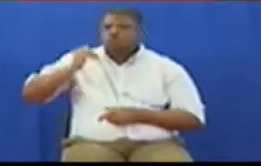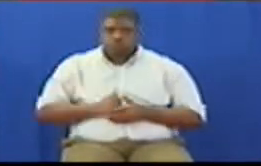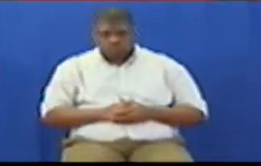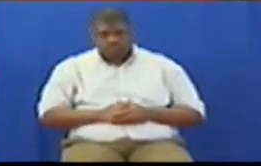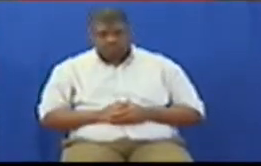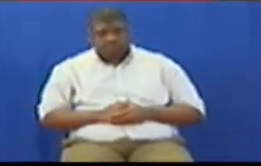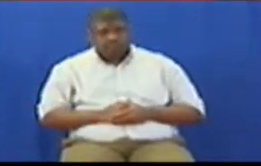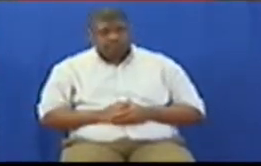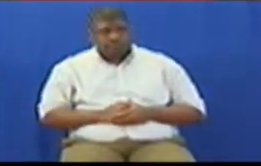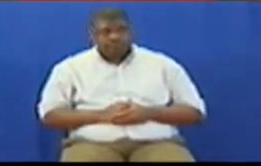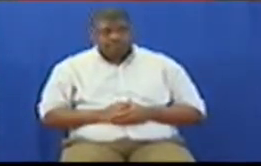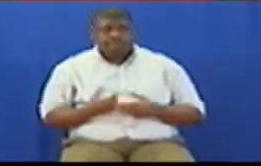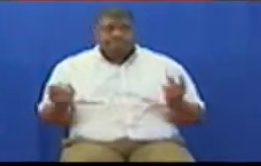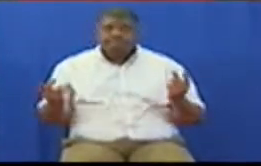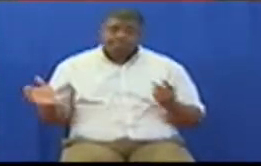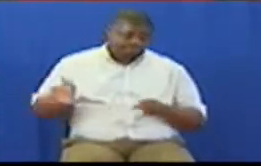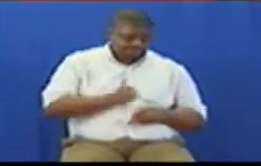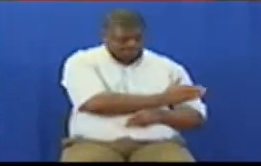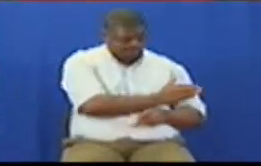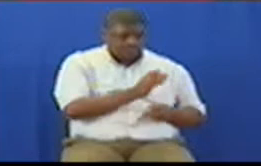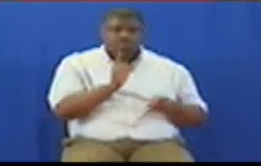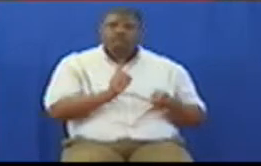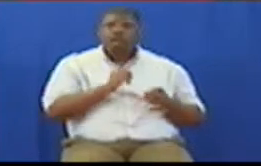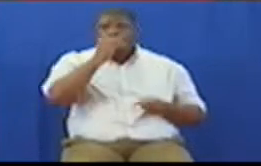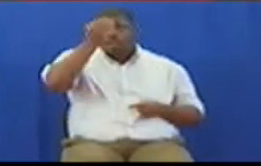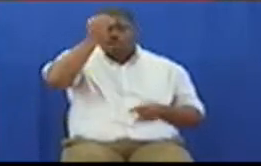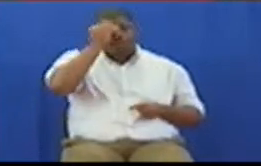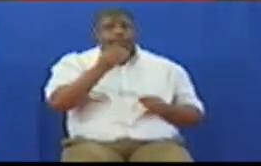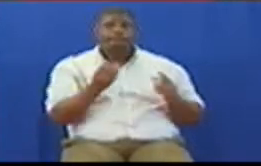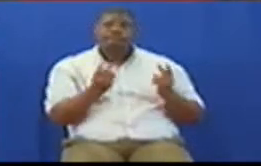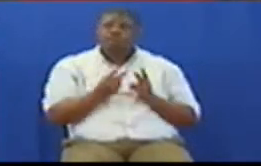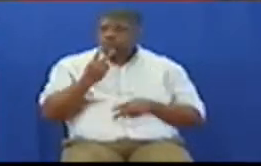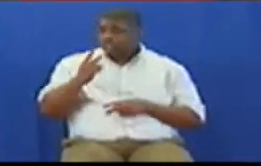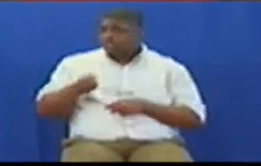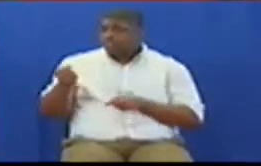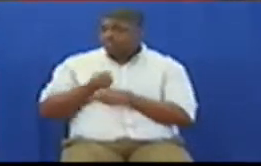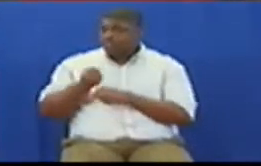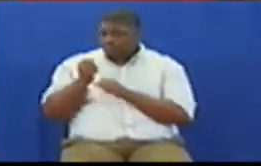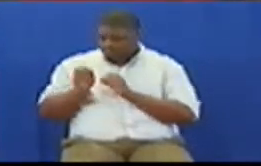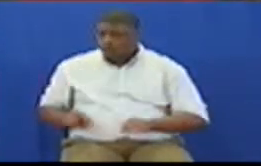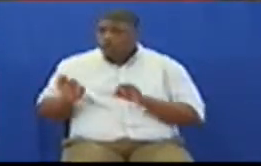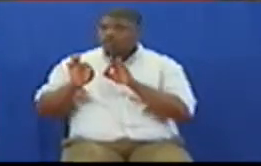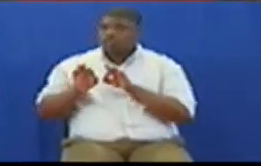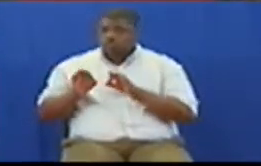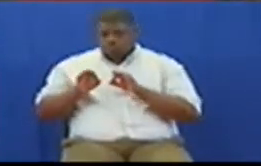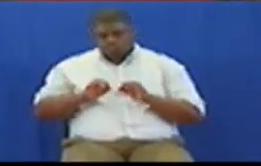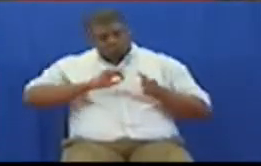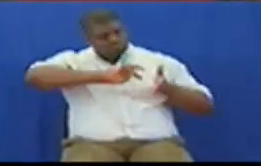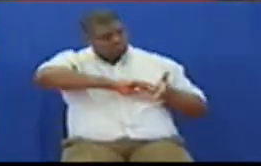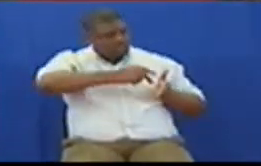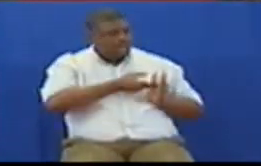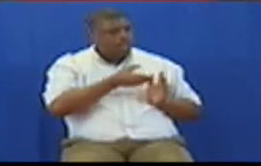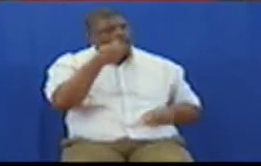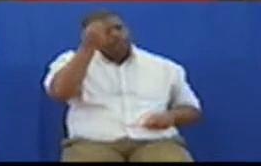juu. Lakini katika swala zima pia la elimu, tuangalie kwamba tufanye maboresho ya mitaala ya elimu